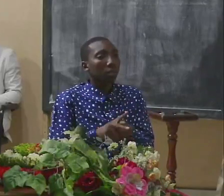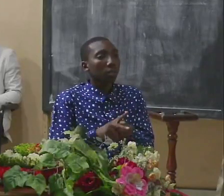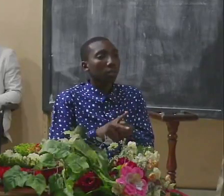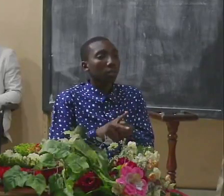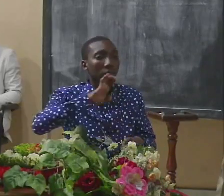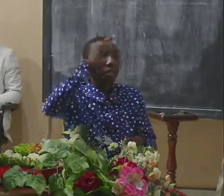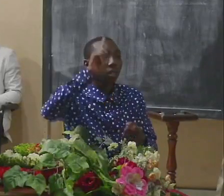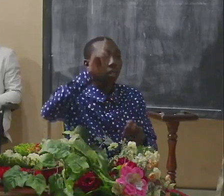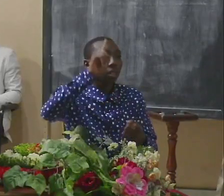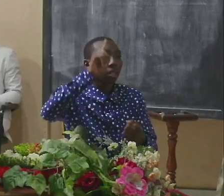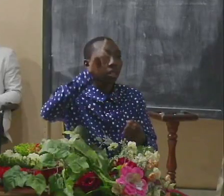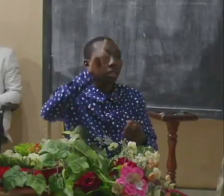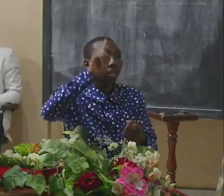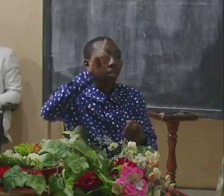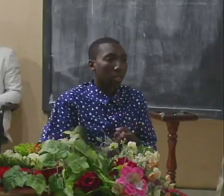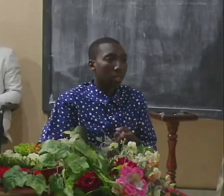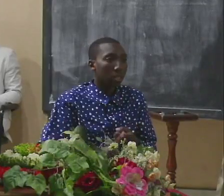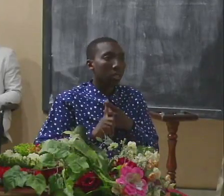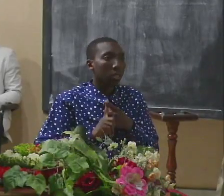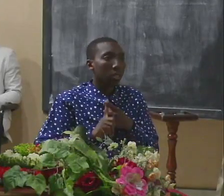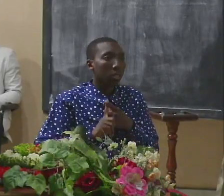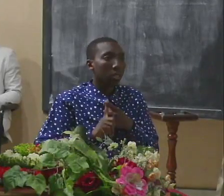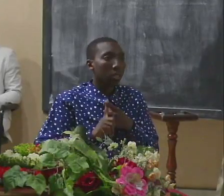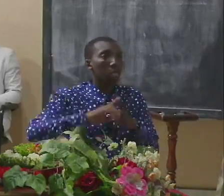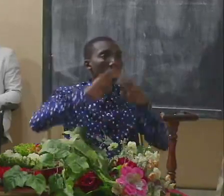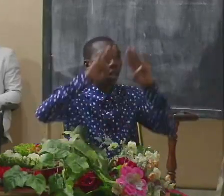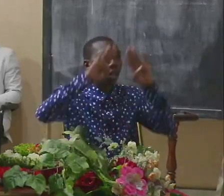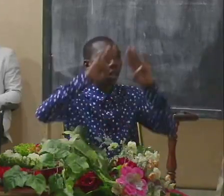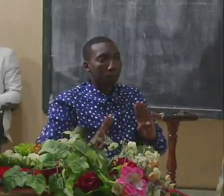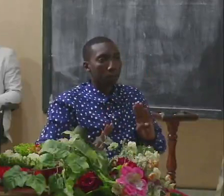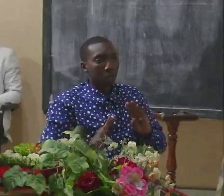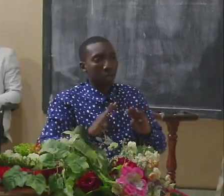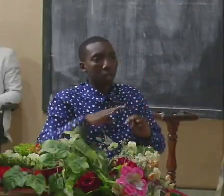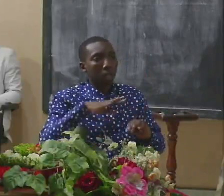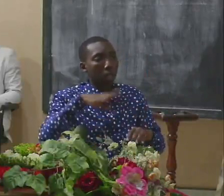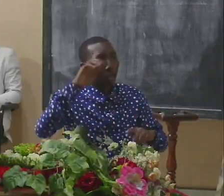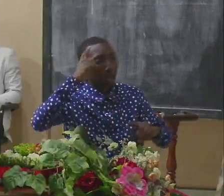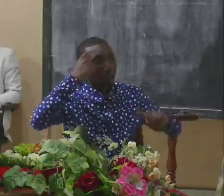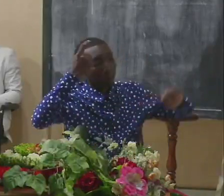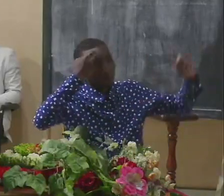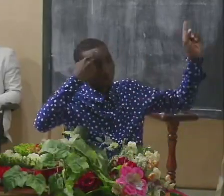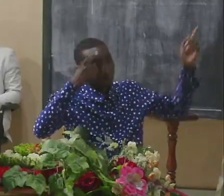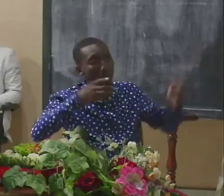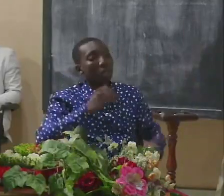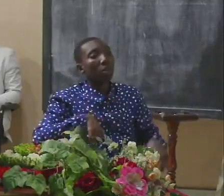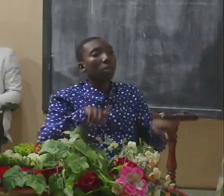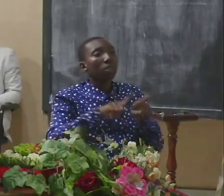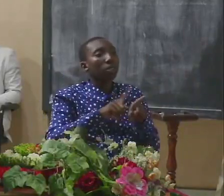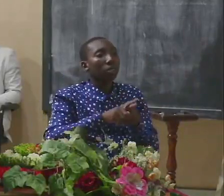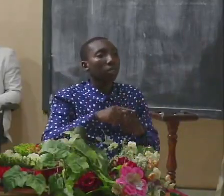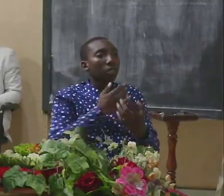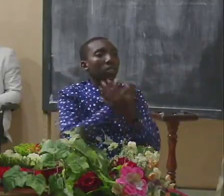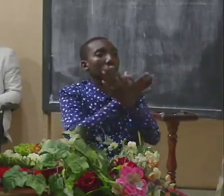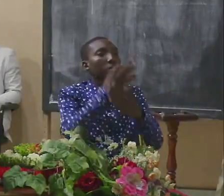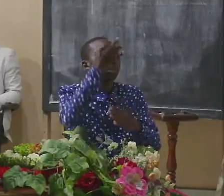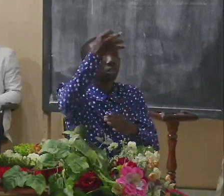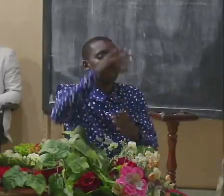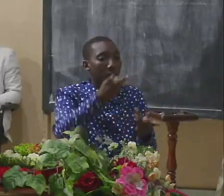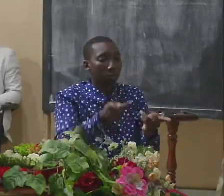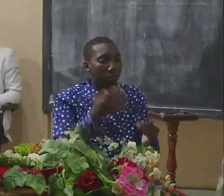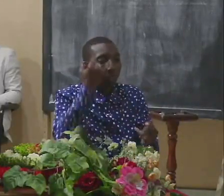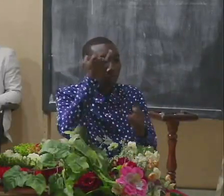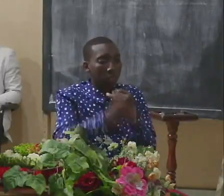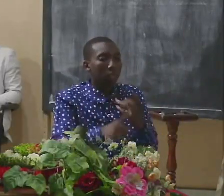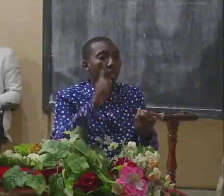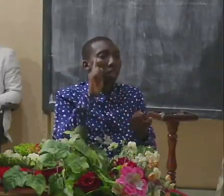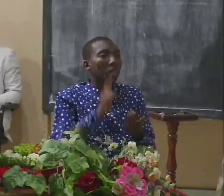Bugamba. Le vendredi, il sera à Bugamba. Na siku ya enga, atamalizia pale Turunga. Et le dimanche, il va